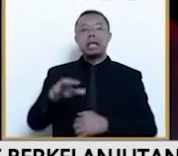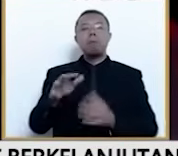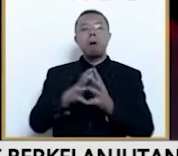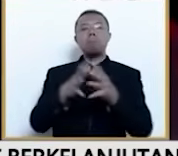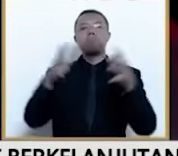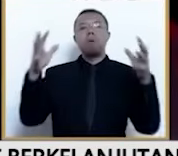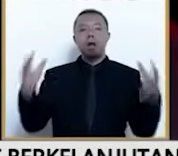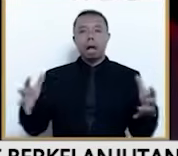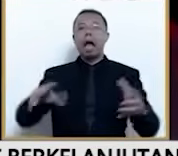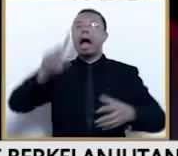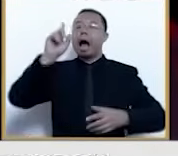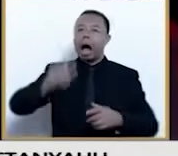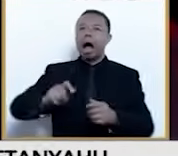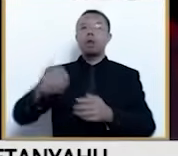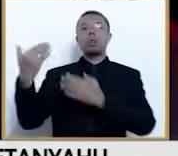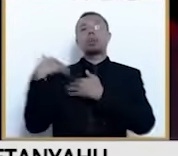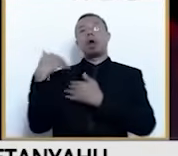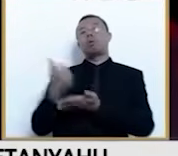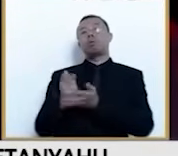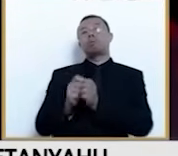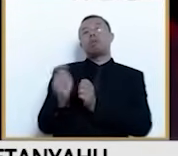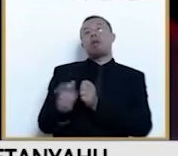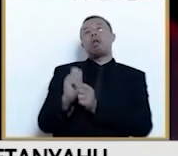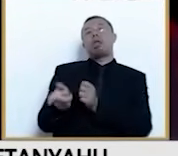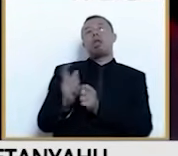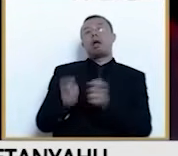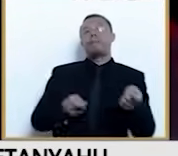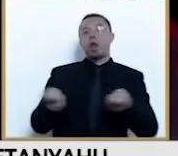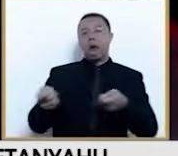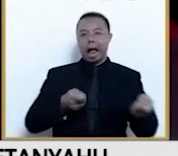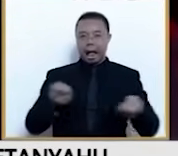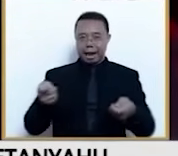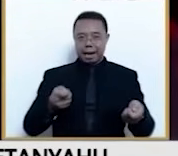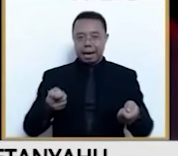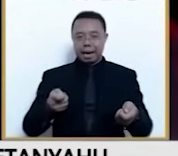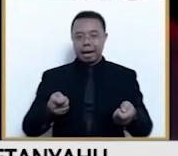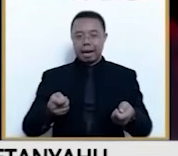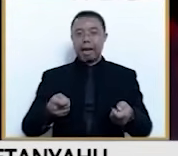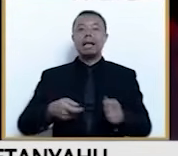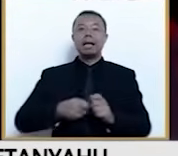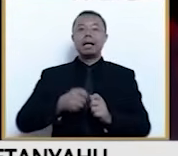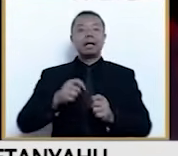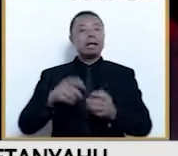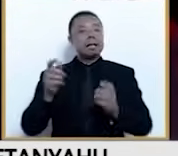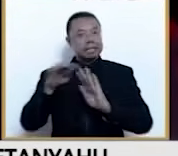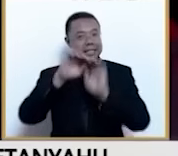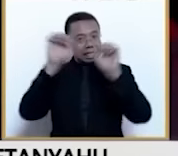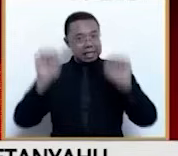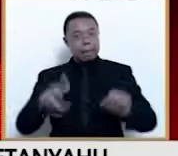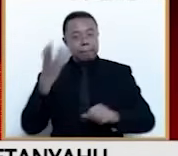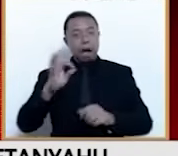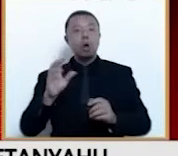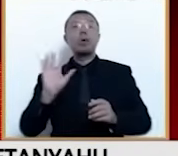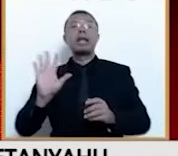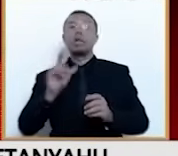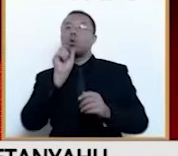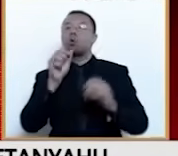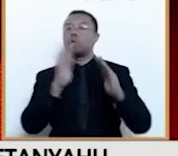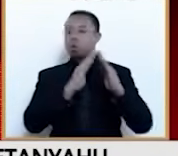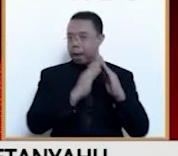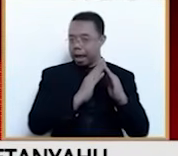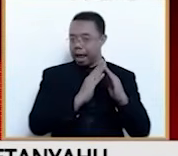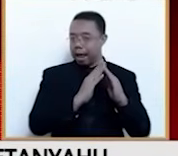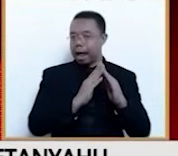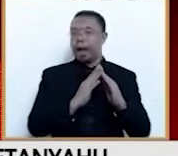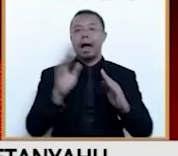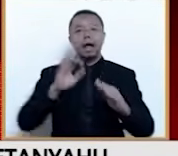sampah maka harus menanggung biaya pengelolaannya. Retribusi baru ini akan dikenakan kepada rumah tinggal